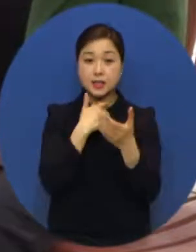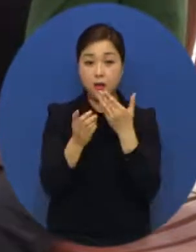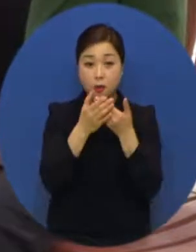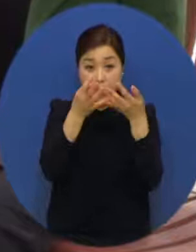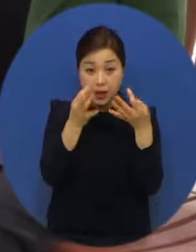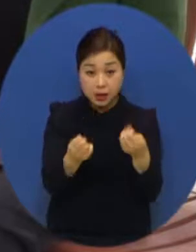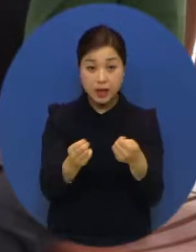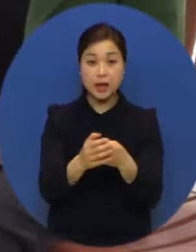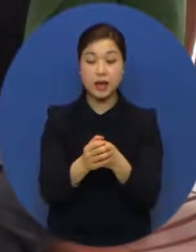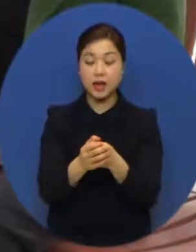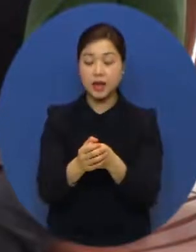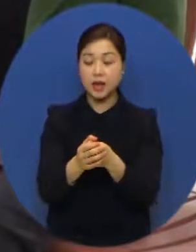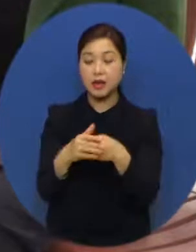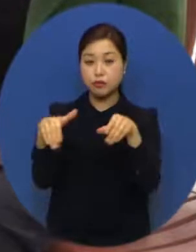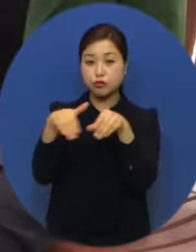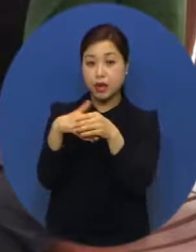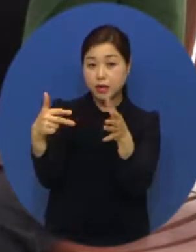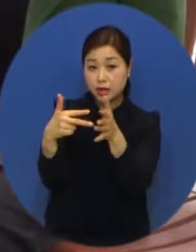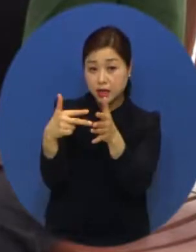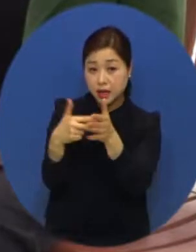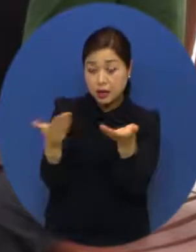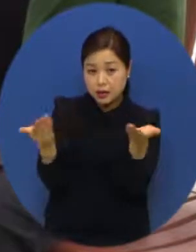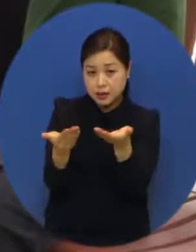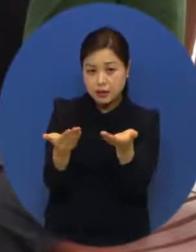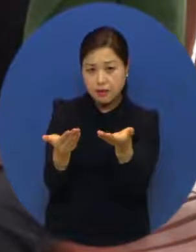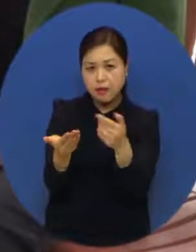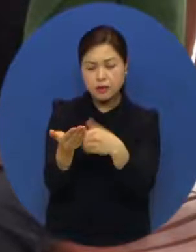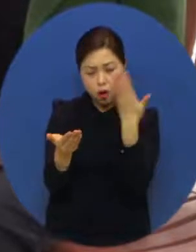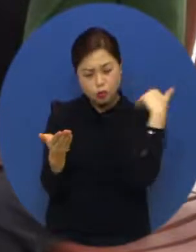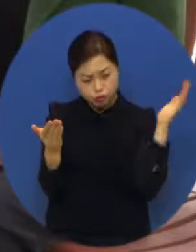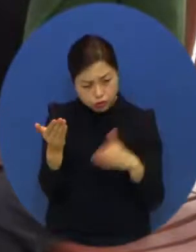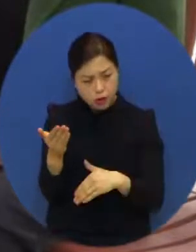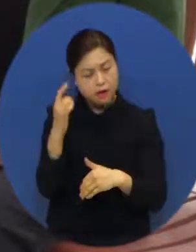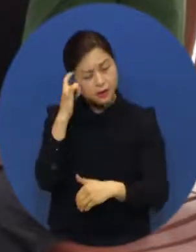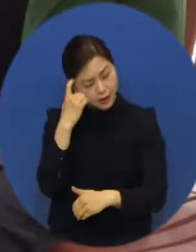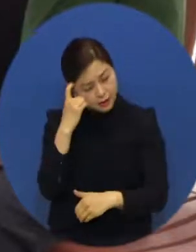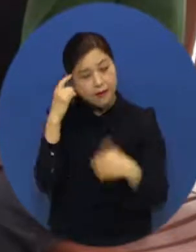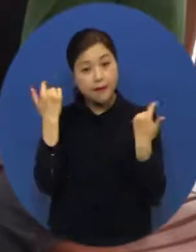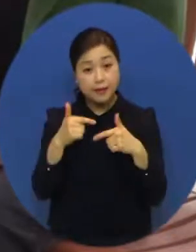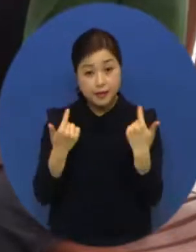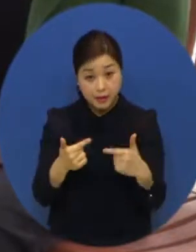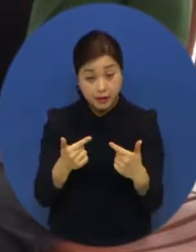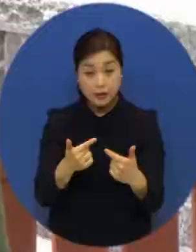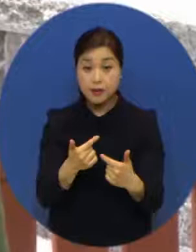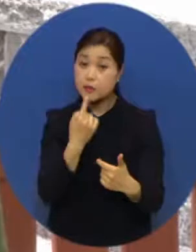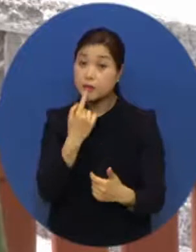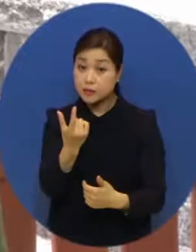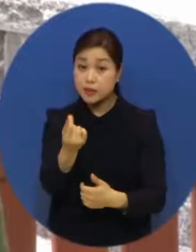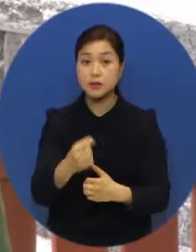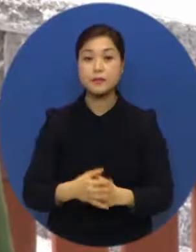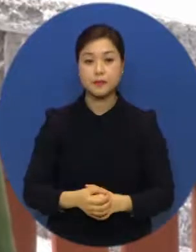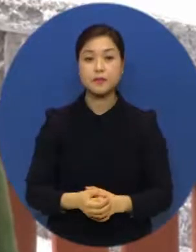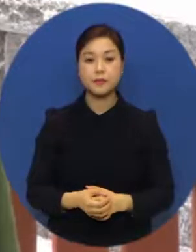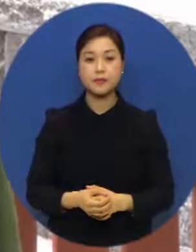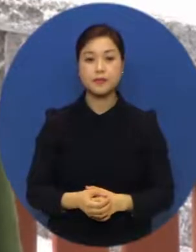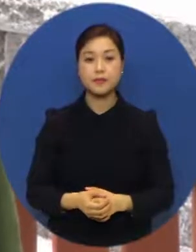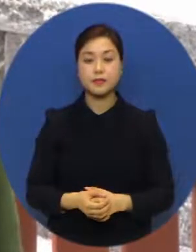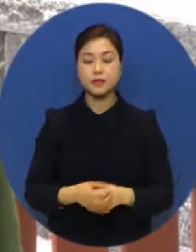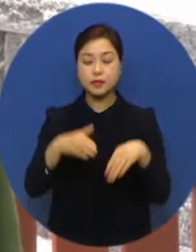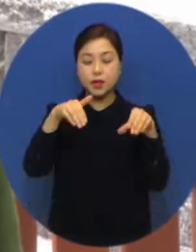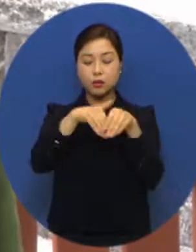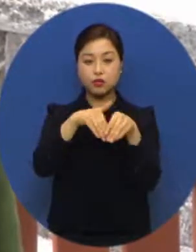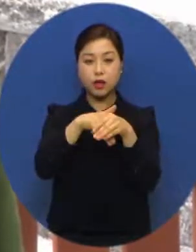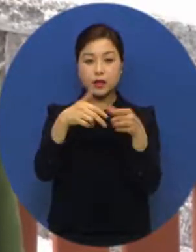이 문화재단 쪽 일을 늘 염두에 좀 두셨을 것 같아요. 네. 네네. 실제로